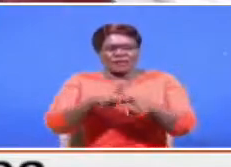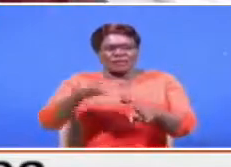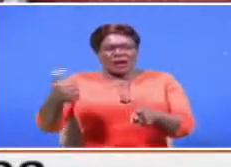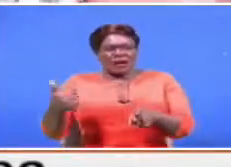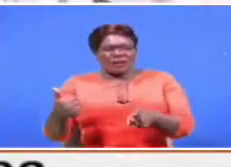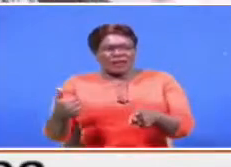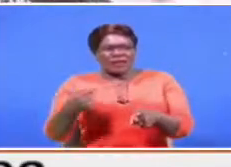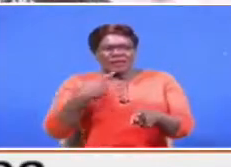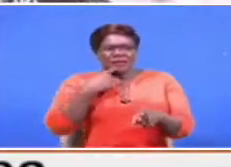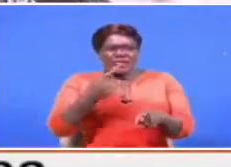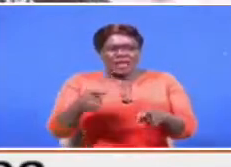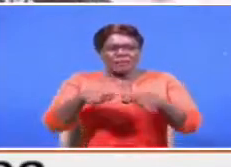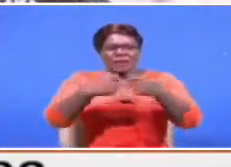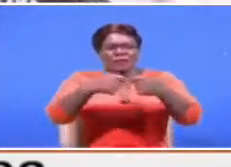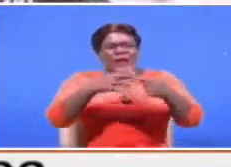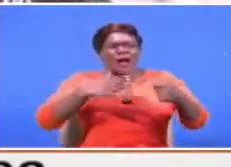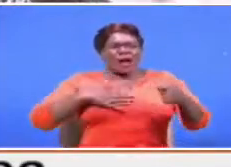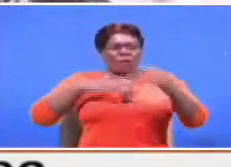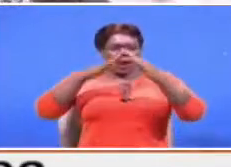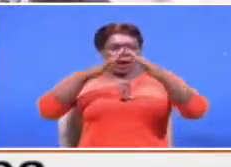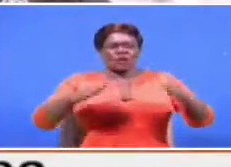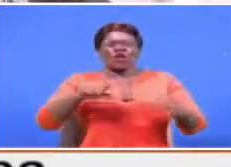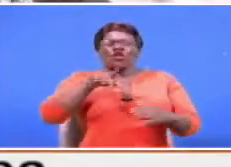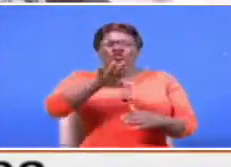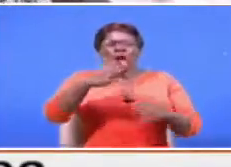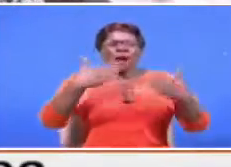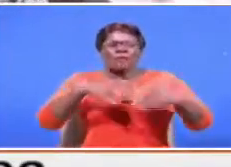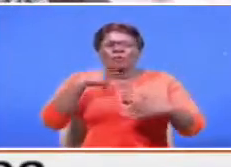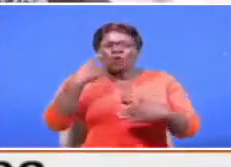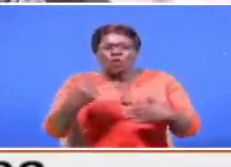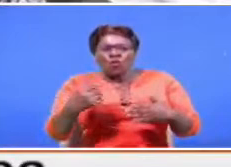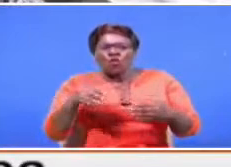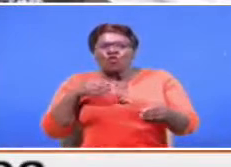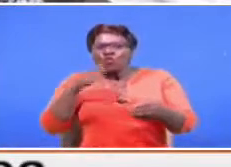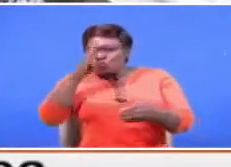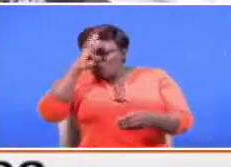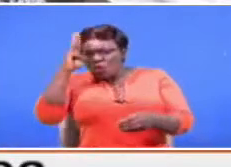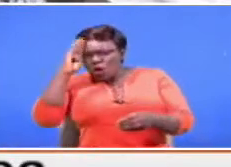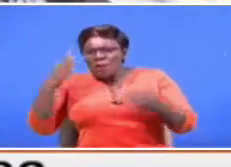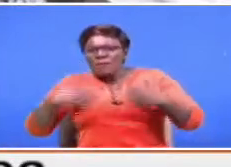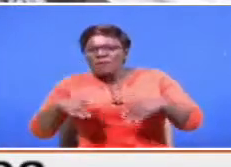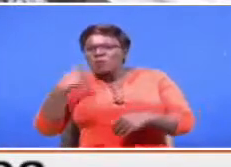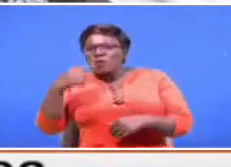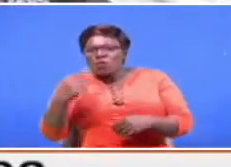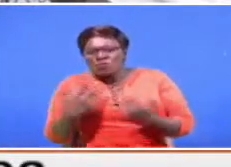wanatembea kutuoma alibomolea watu wetu vipi. Hii watu wako ndio watu gani na watu wa utuoma ndio wa gani?